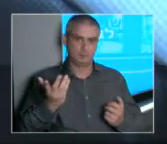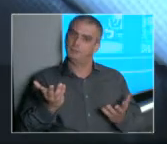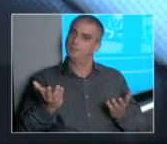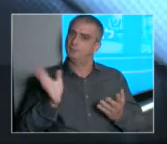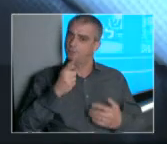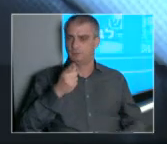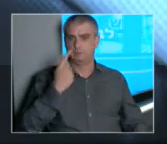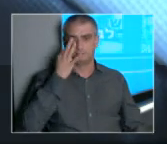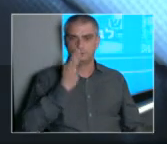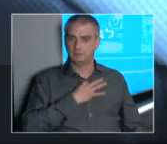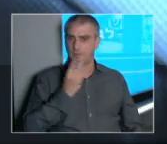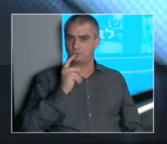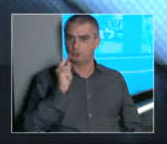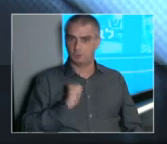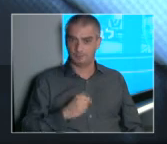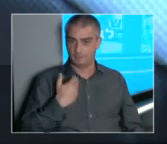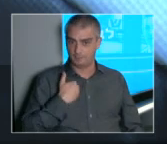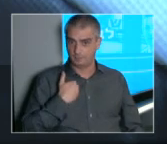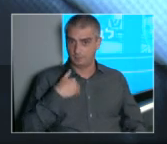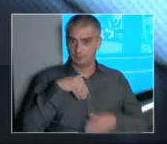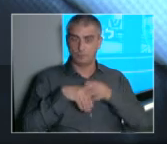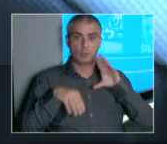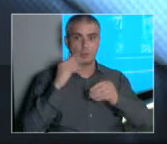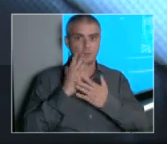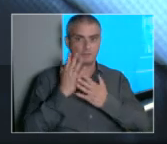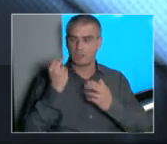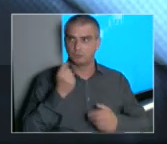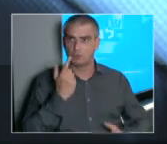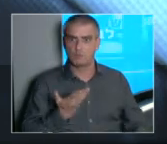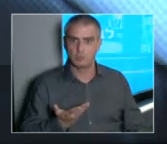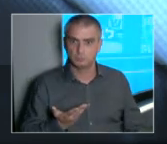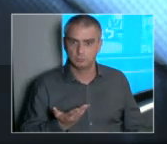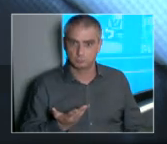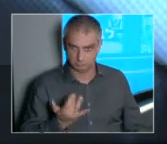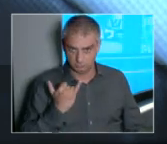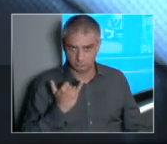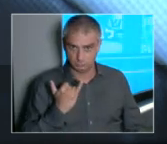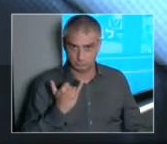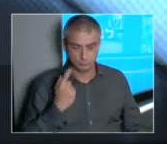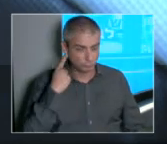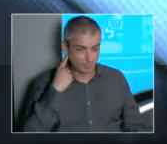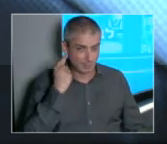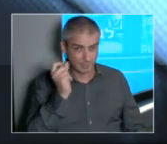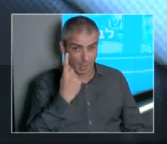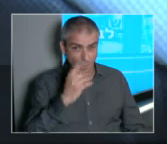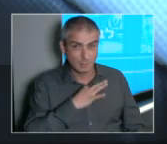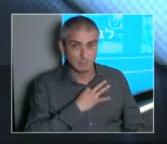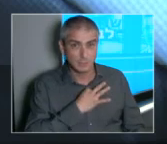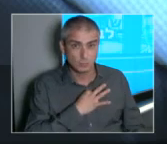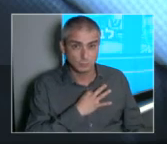בוא תשים לב משהו אחר. אנחנו במערכת הבחירות כבר כמה שבועות, כן? שמעת מילה אחת